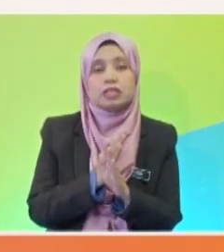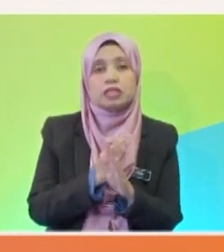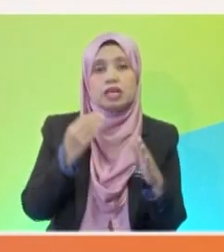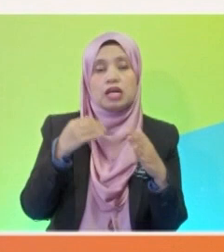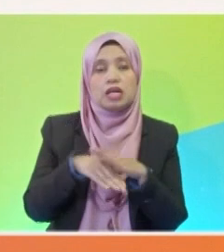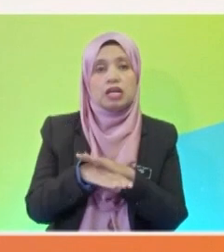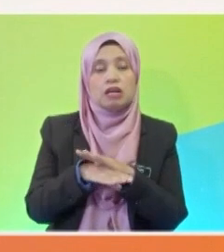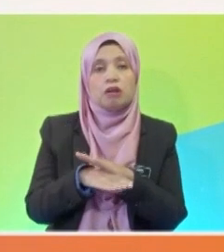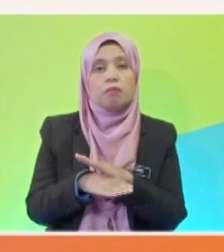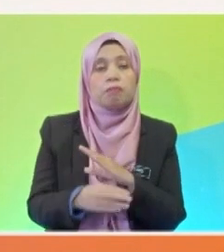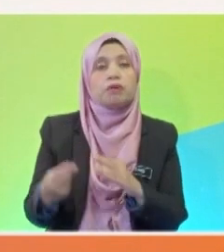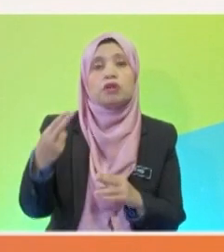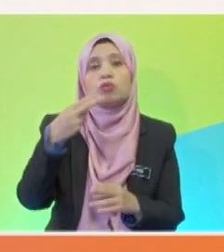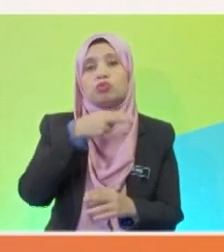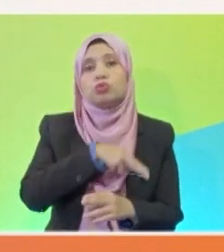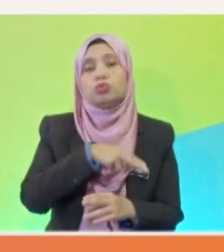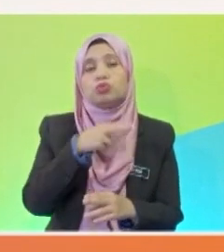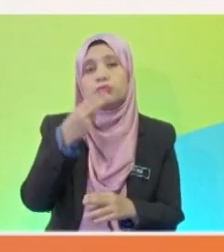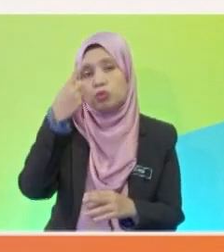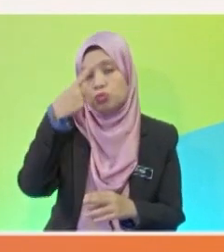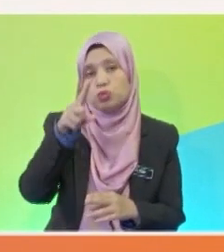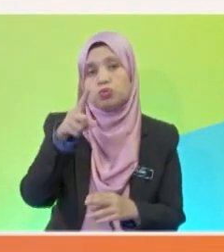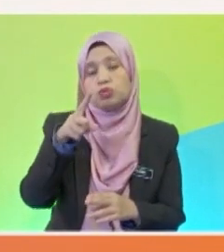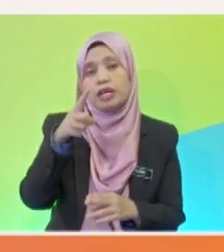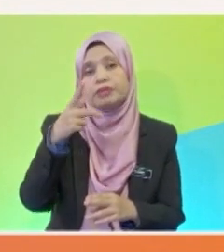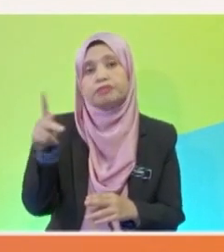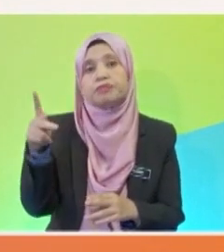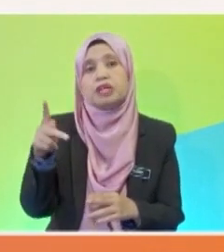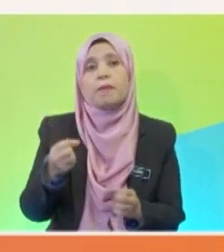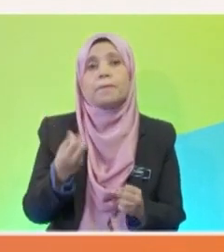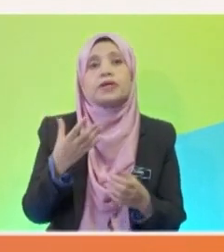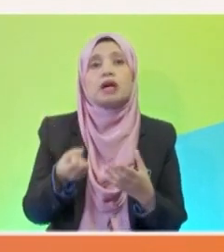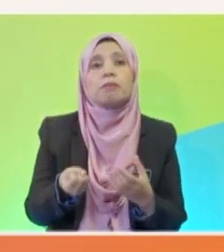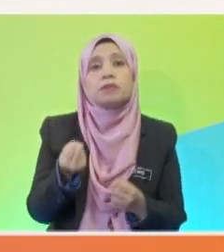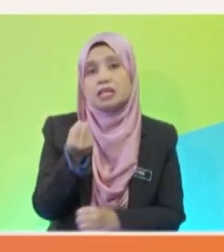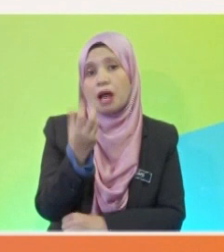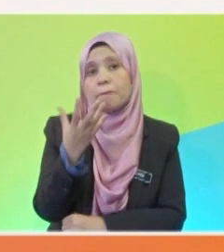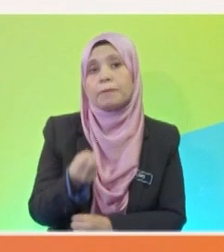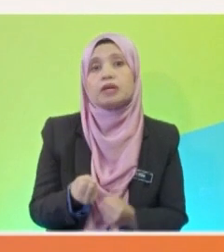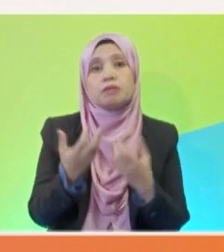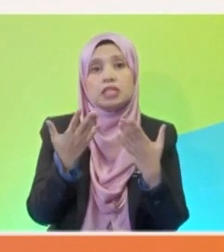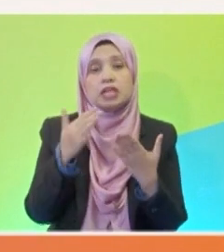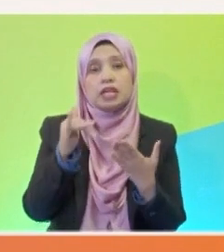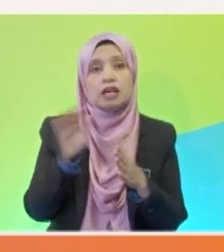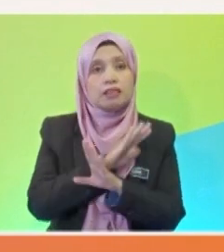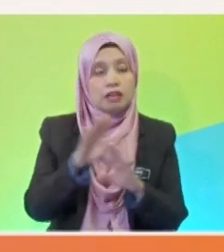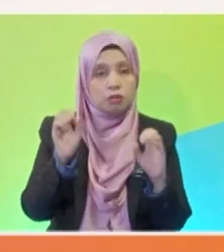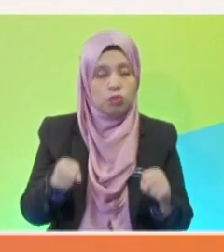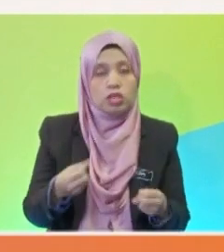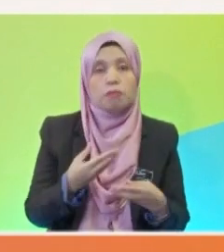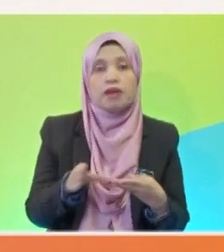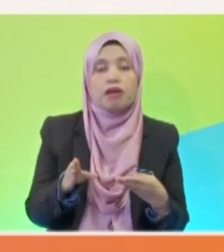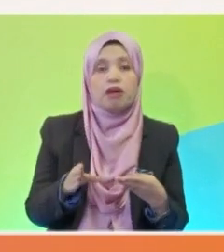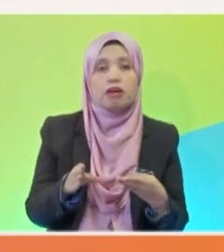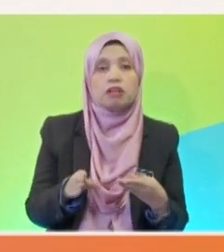Dalam peruntukan hutang ragu ni kita buat anggaran di mana berapa banyak akaun belum terima, pelanggan kita yang tak boleh bayar hutang. Dia boleh